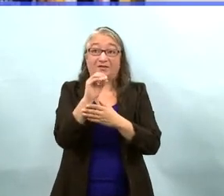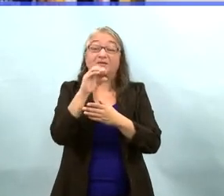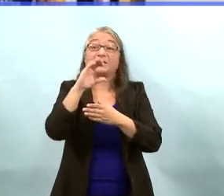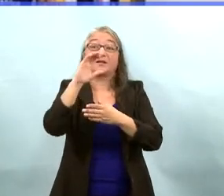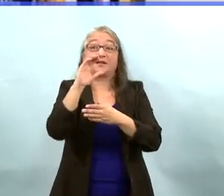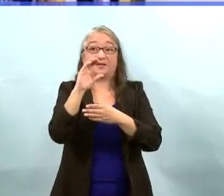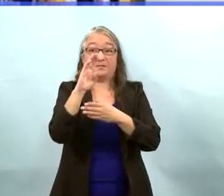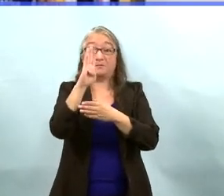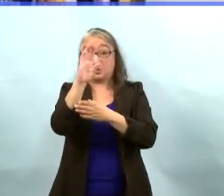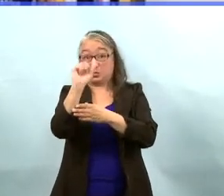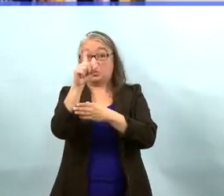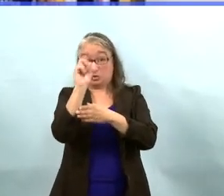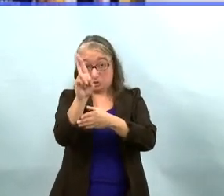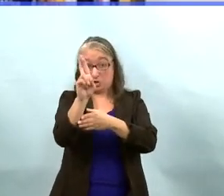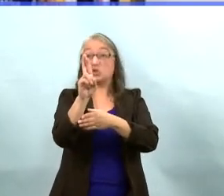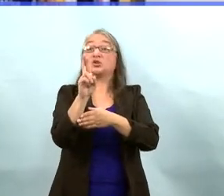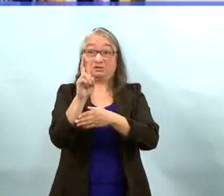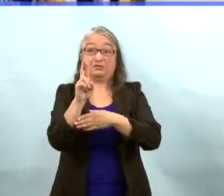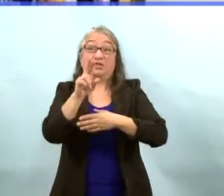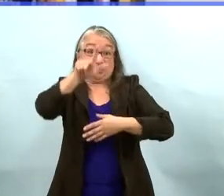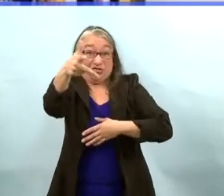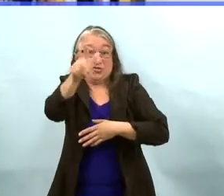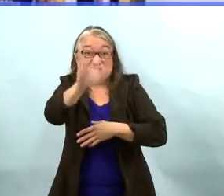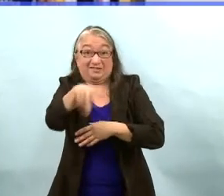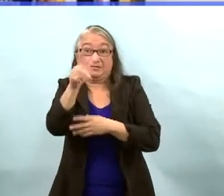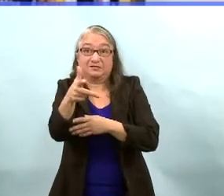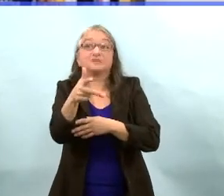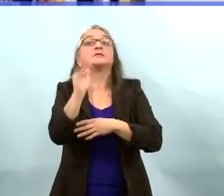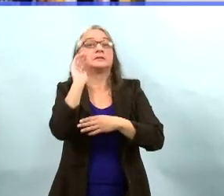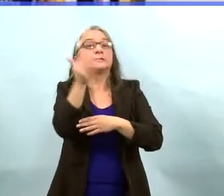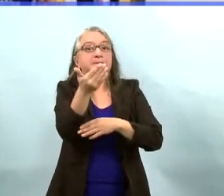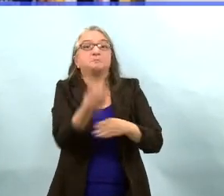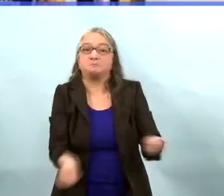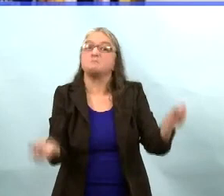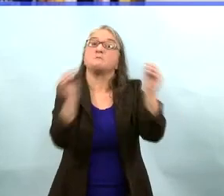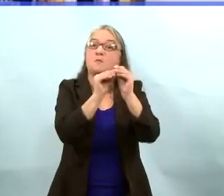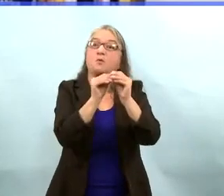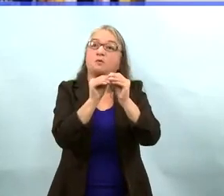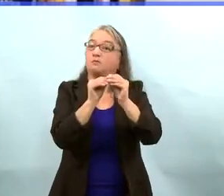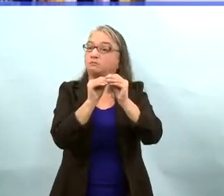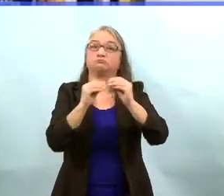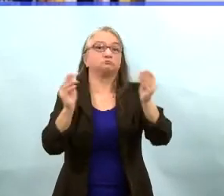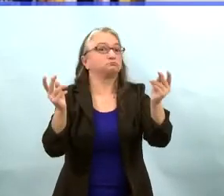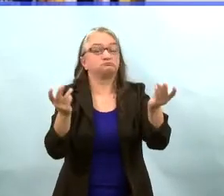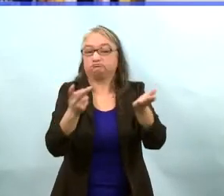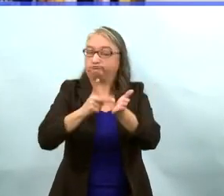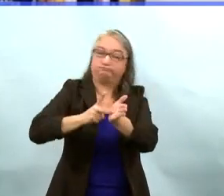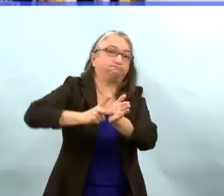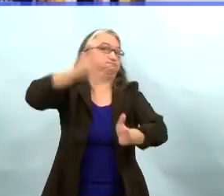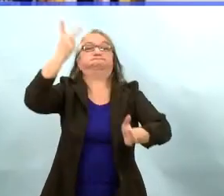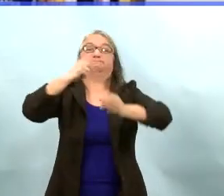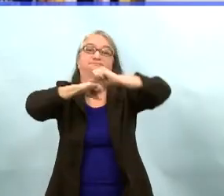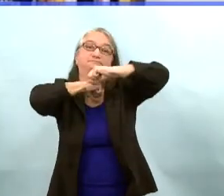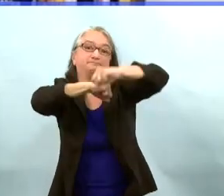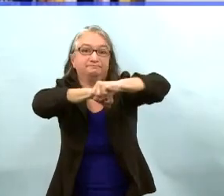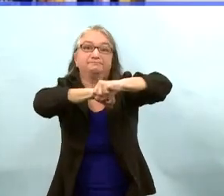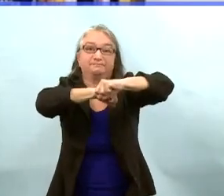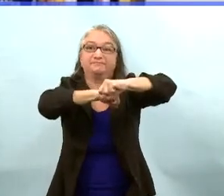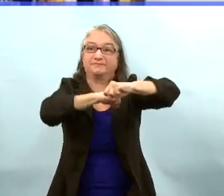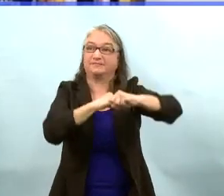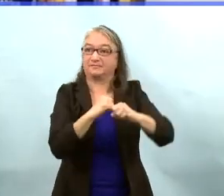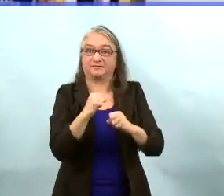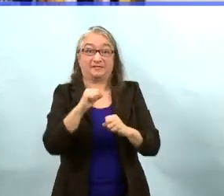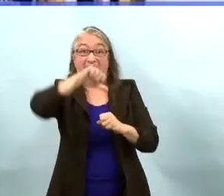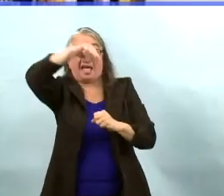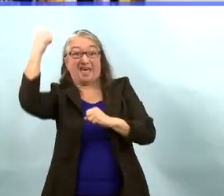qui est encore bien plus élevé qu'originellement. Ce sont des données que l'on a vues, c'est ce qu'on a vu dans les données d'ici et des